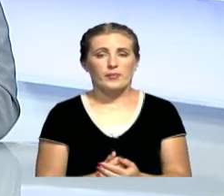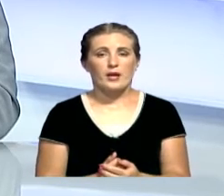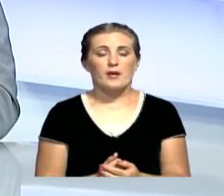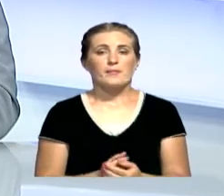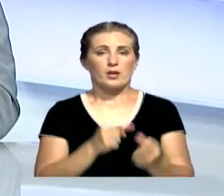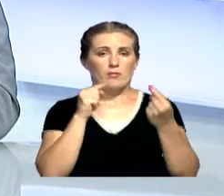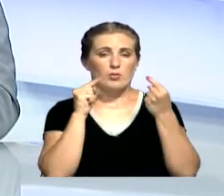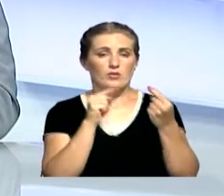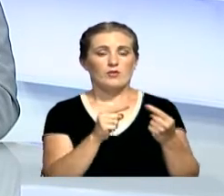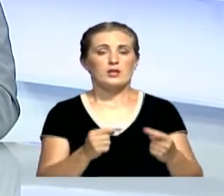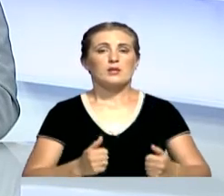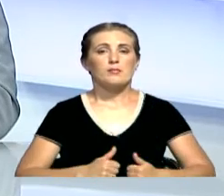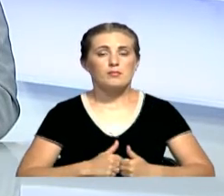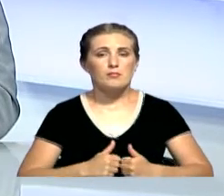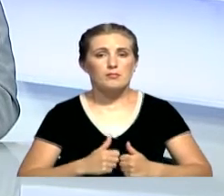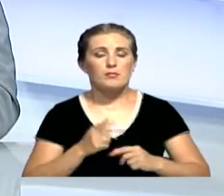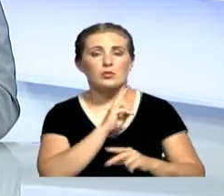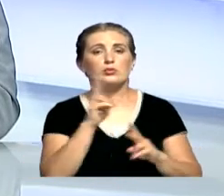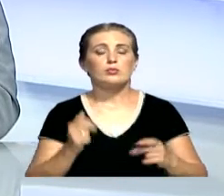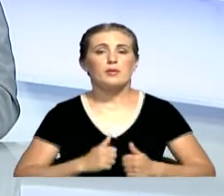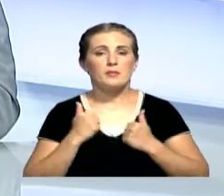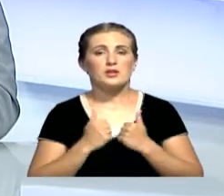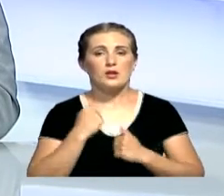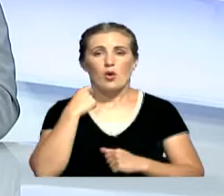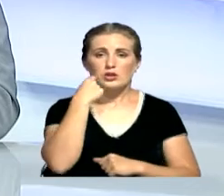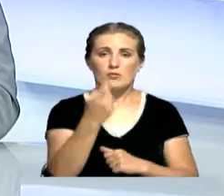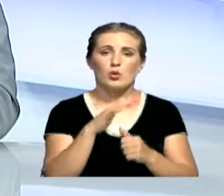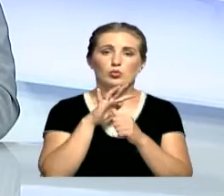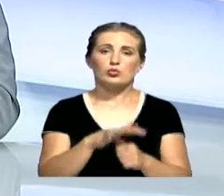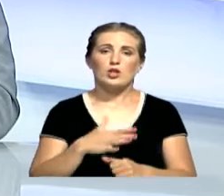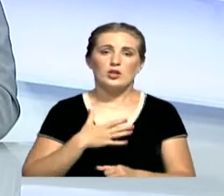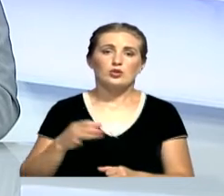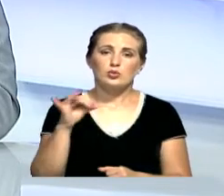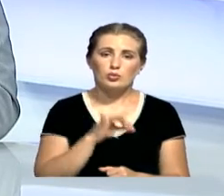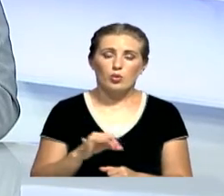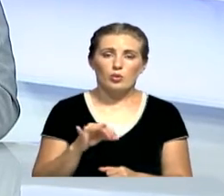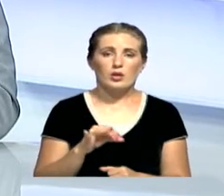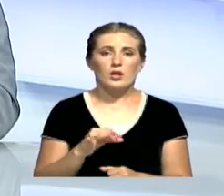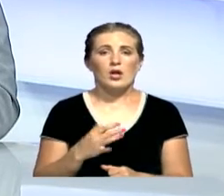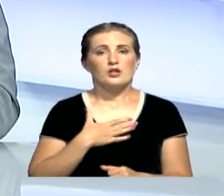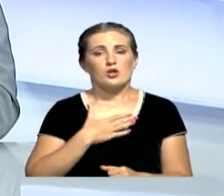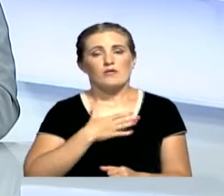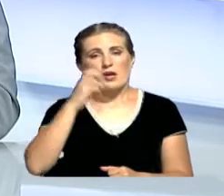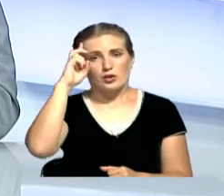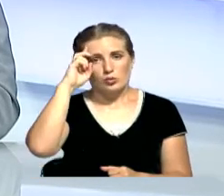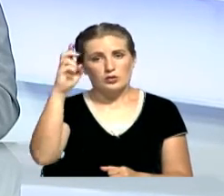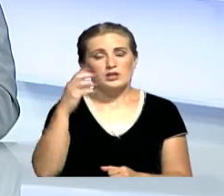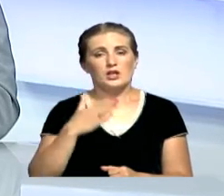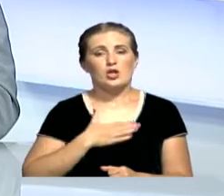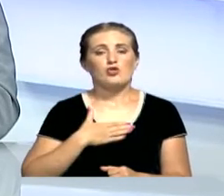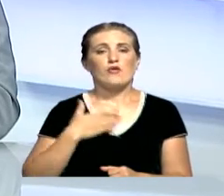противостоянием попыткам вот знаете оскорбление унижения нашей истории нашего государства нашего